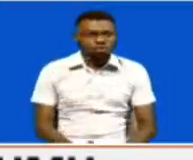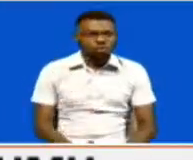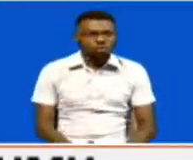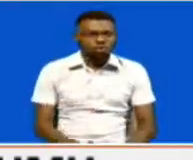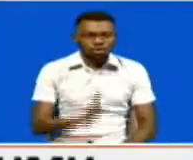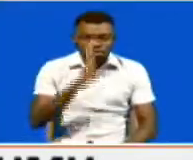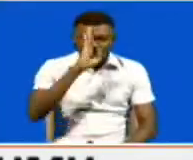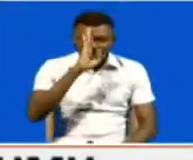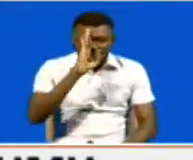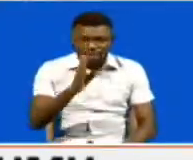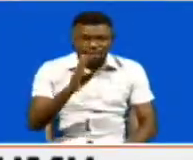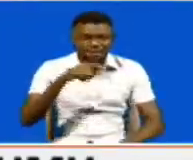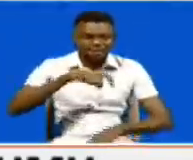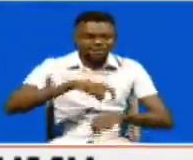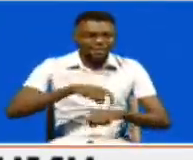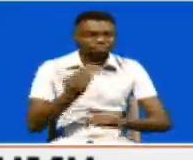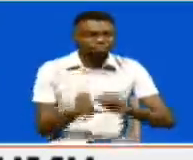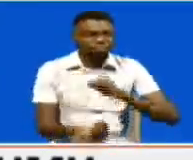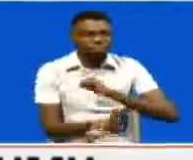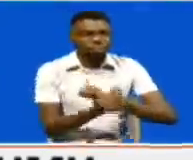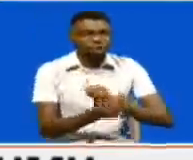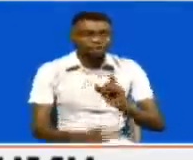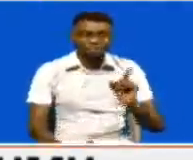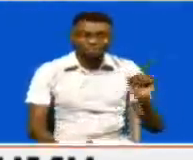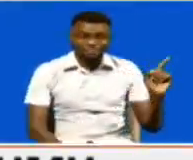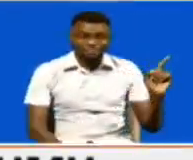Jumapili asubuhi